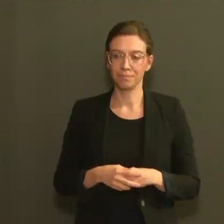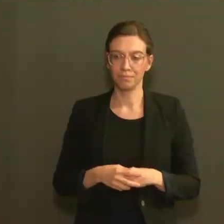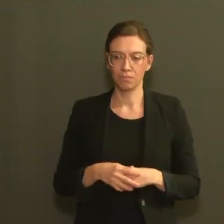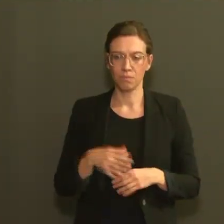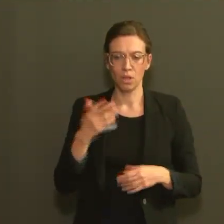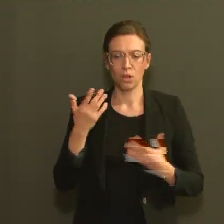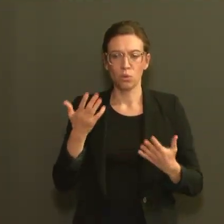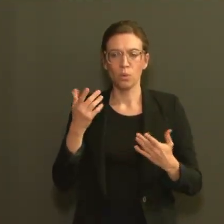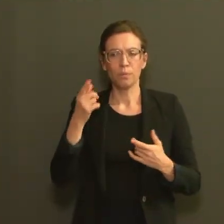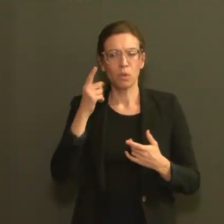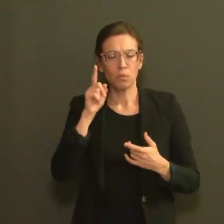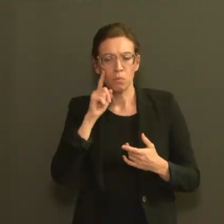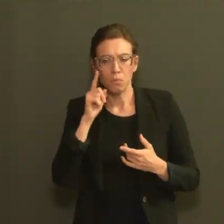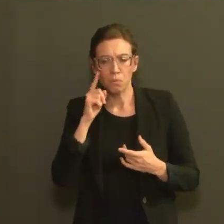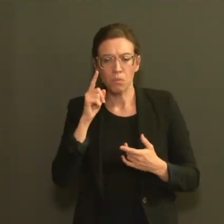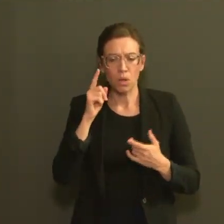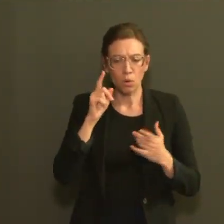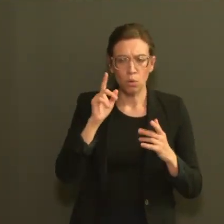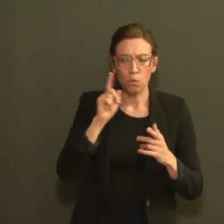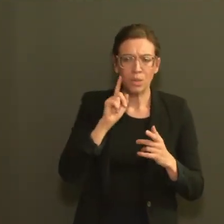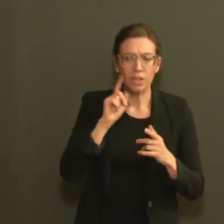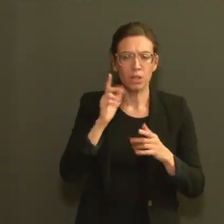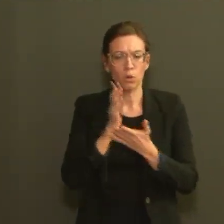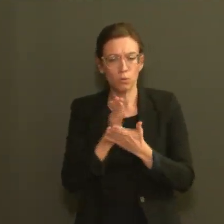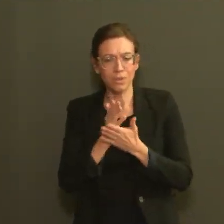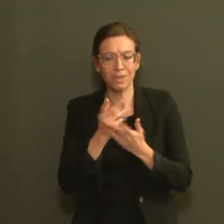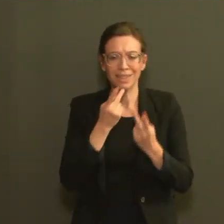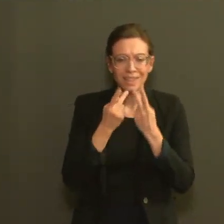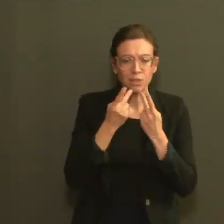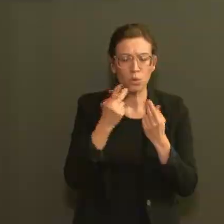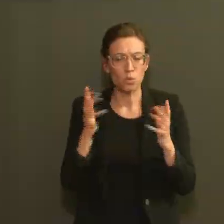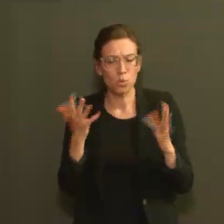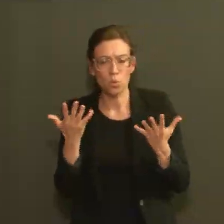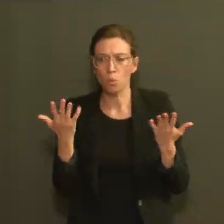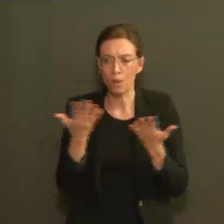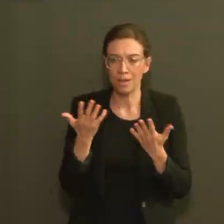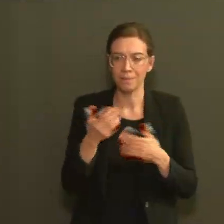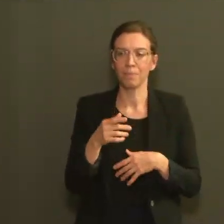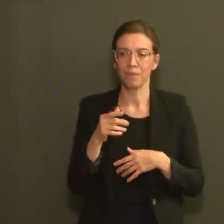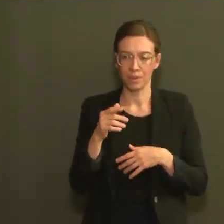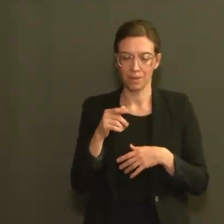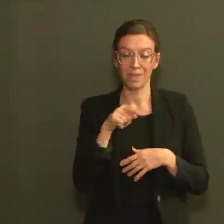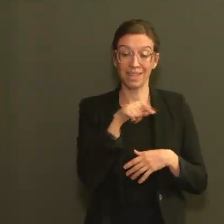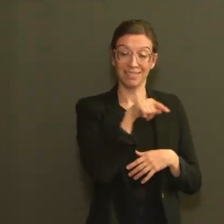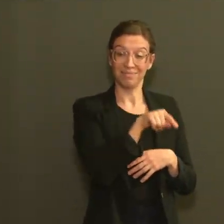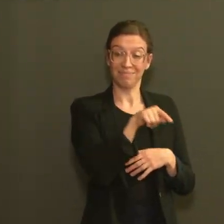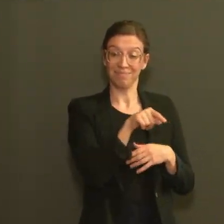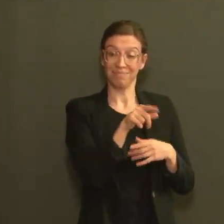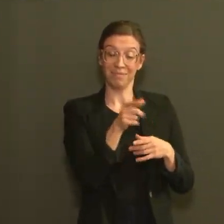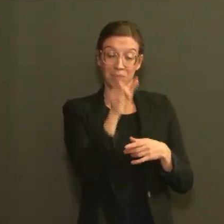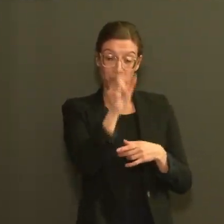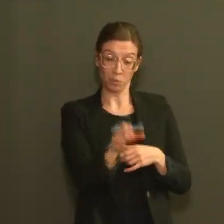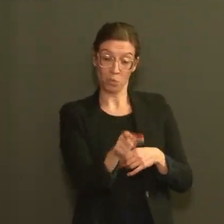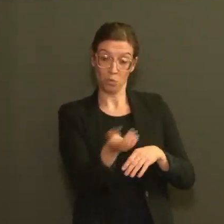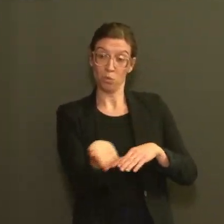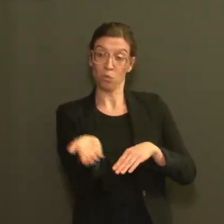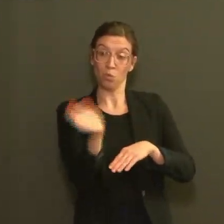CT-scan. Sinds deze zomer is het percentage bevestigde overlijdens verhoogd